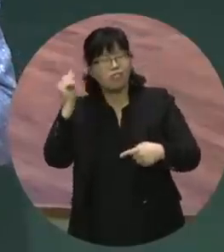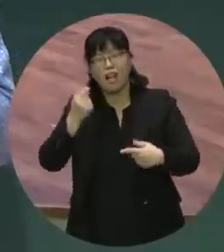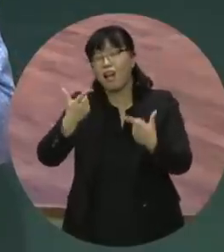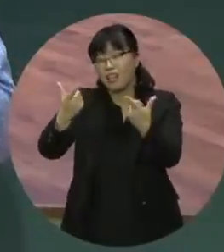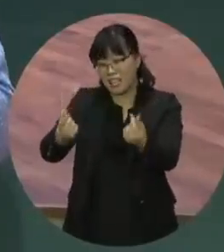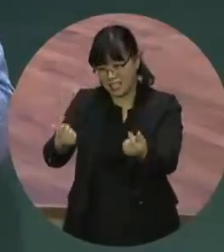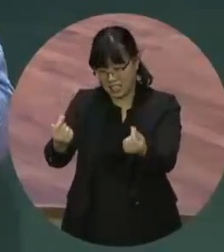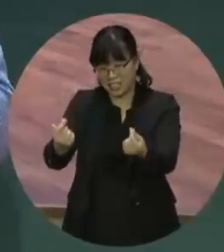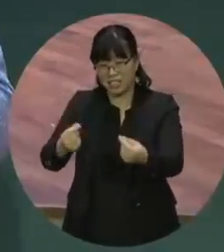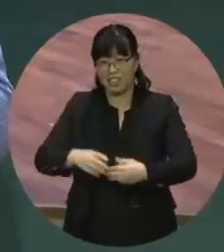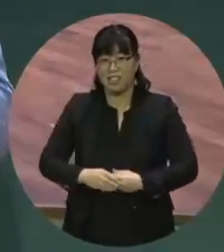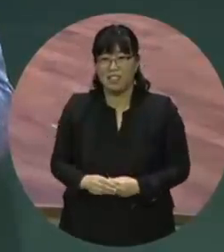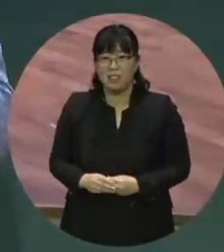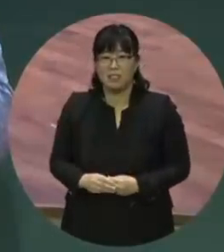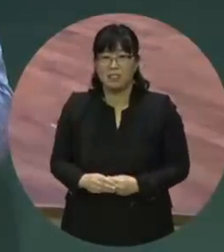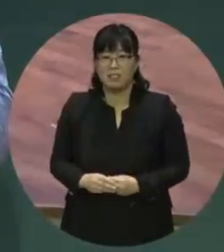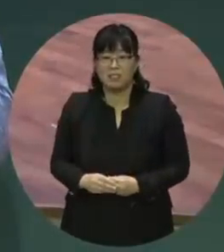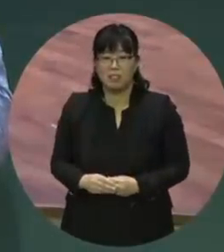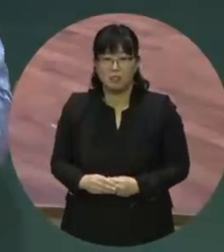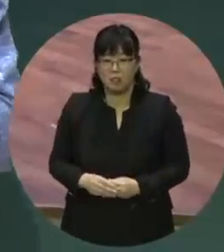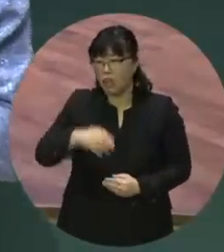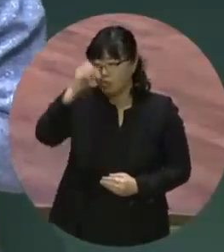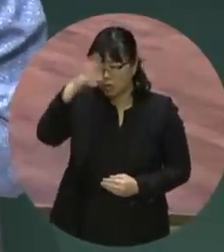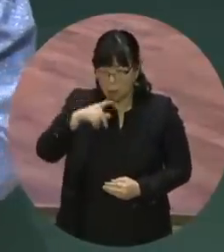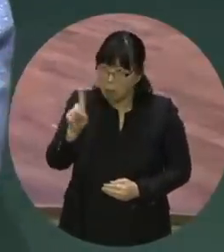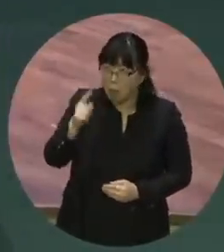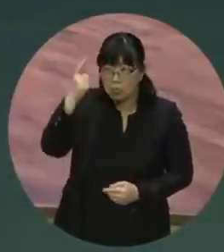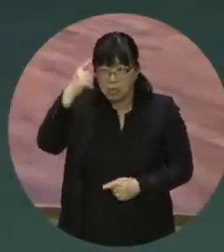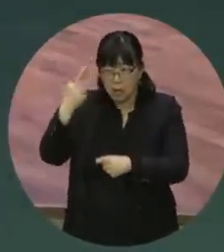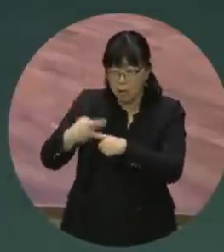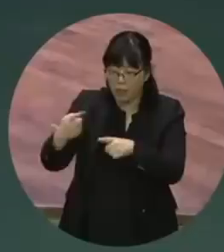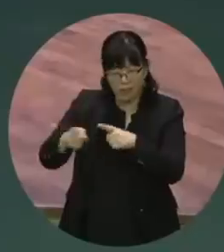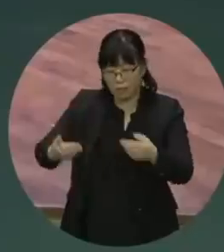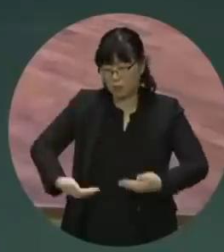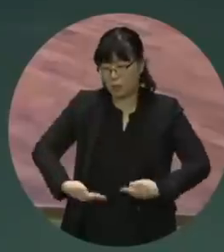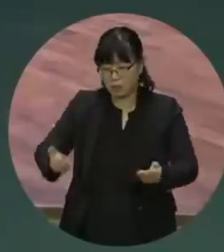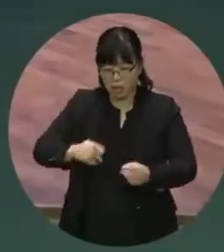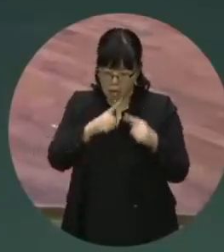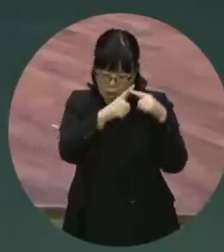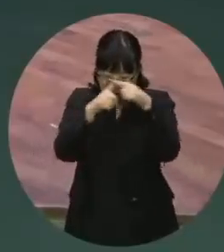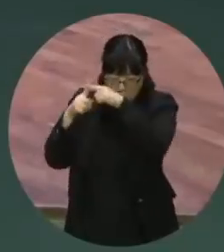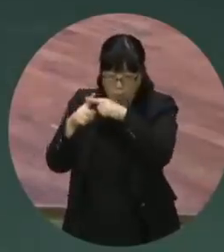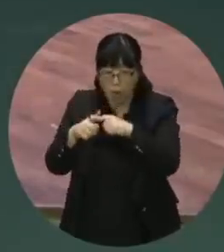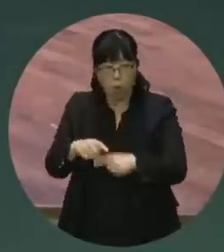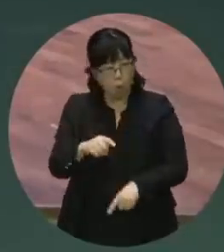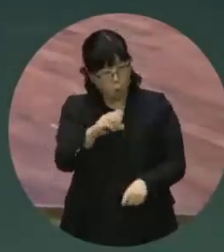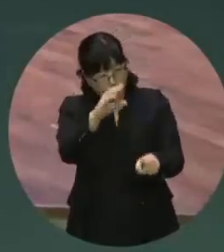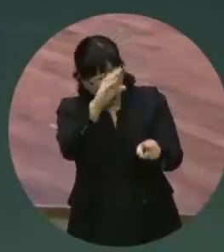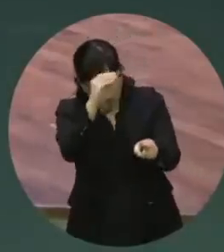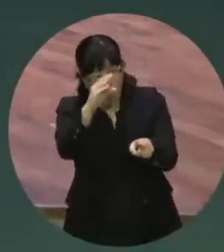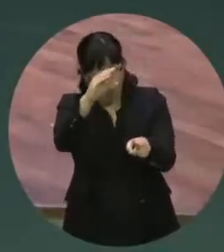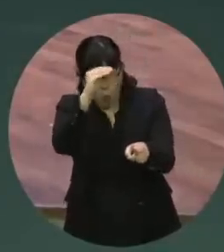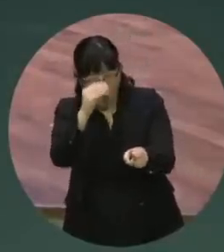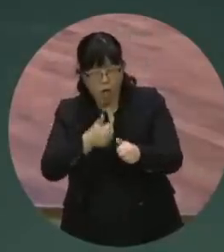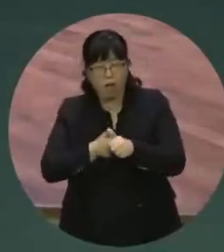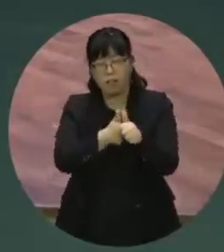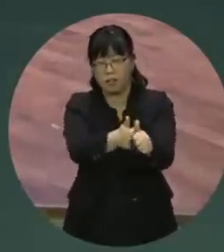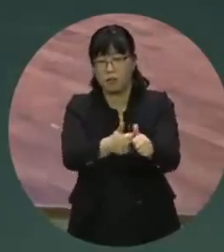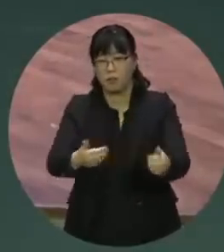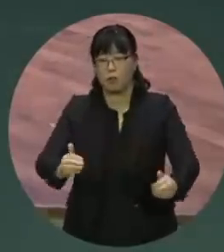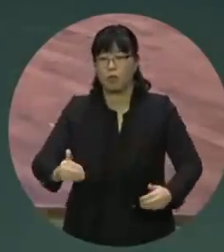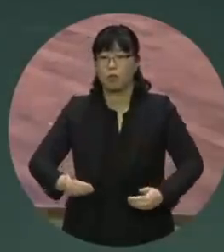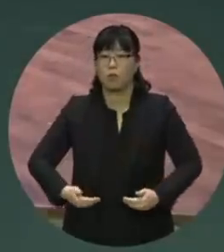무슨 판단할 그런 능력이 없는 거예요. 따라쟁이. 제가 손자가 있는데 손자가 딱 그 이렇게